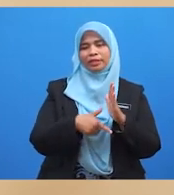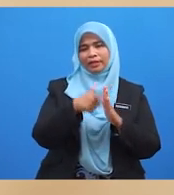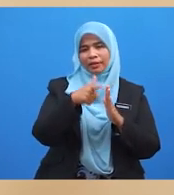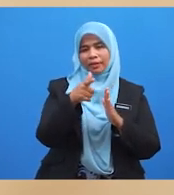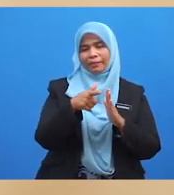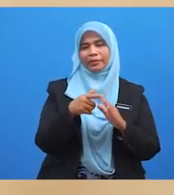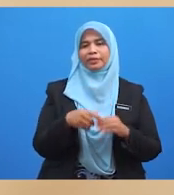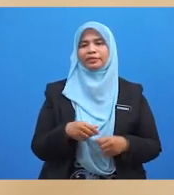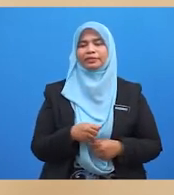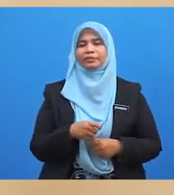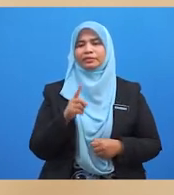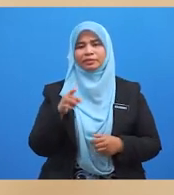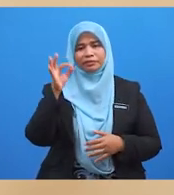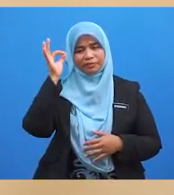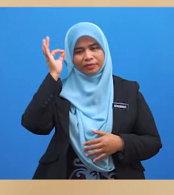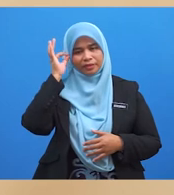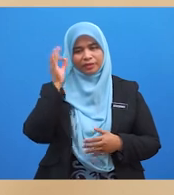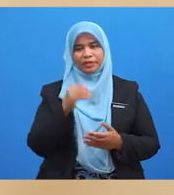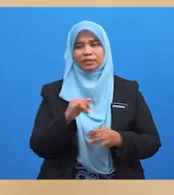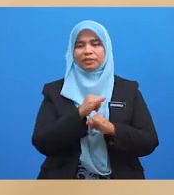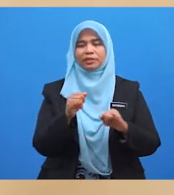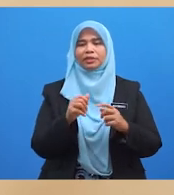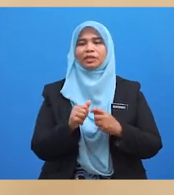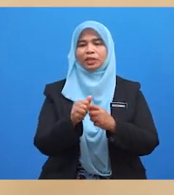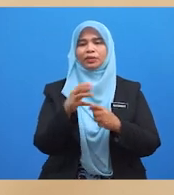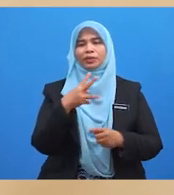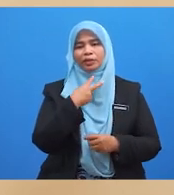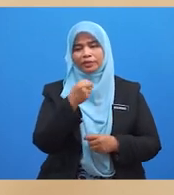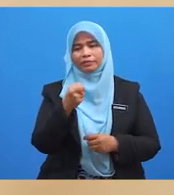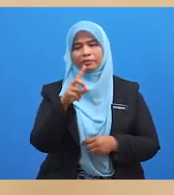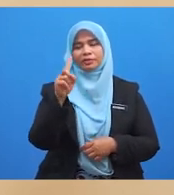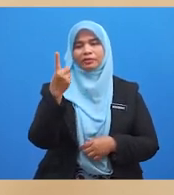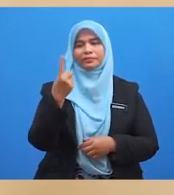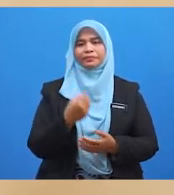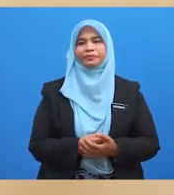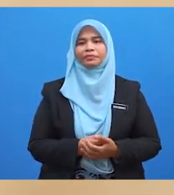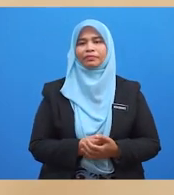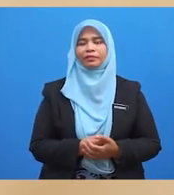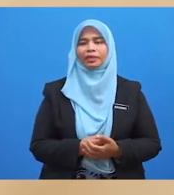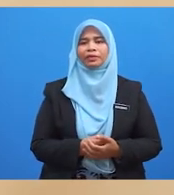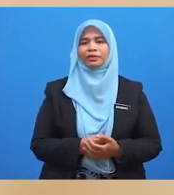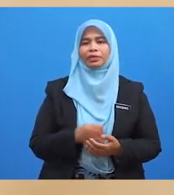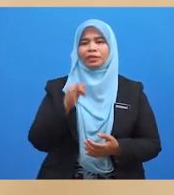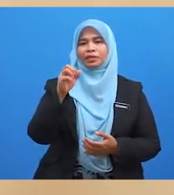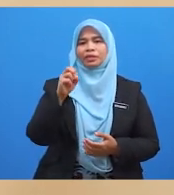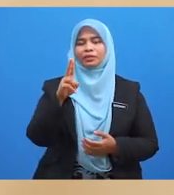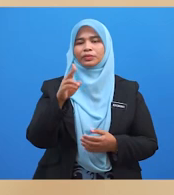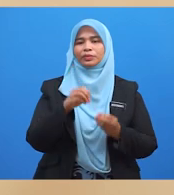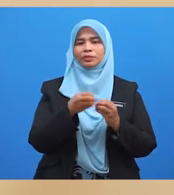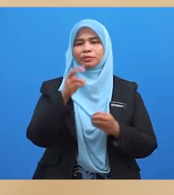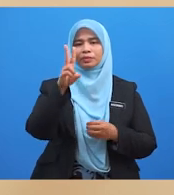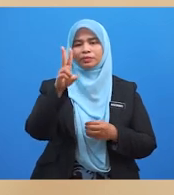poligami bagi diri kita. Jangan ikutkan nafsu semata-mata. Isu yang kedua yang